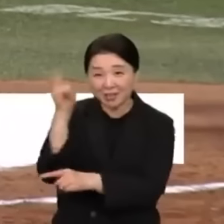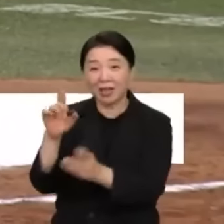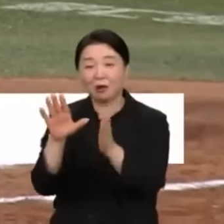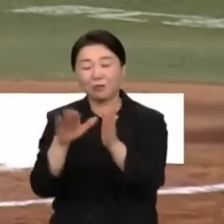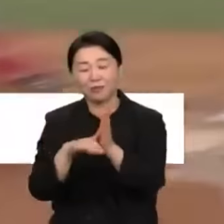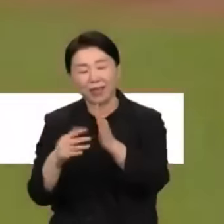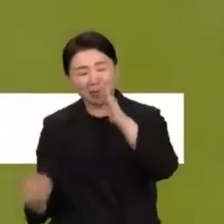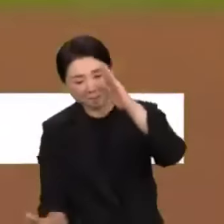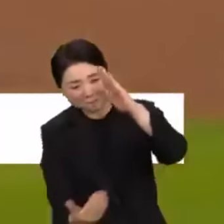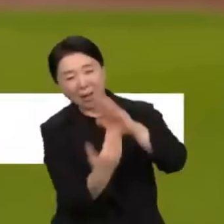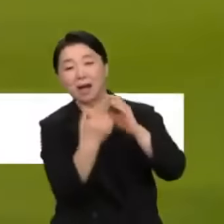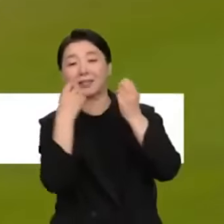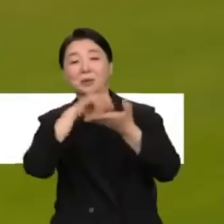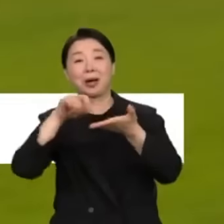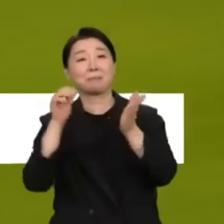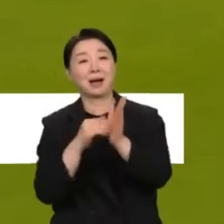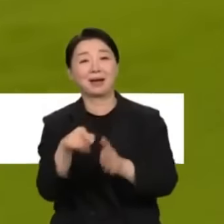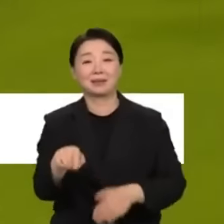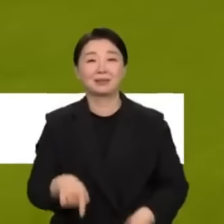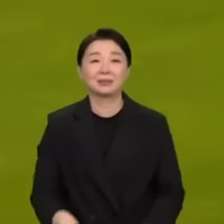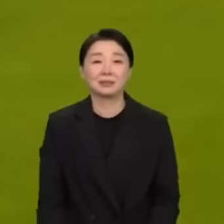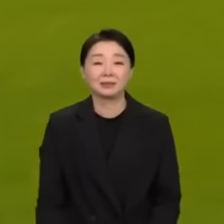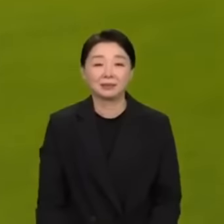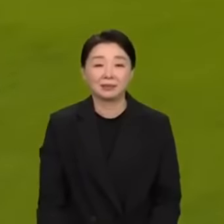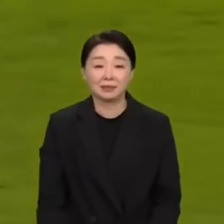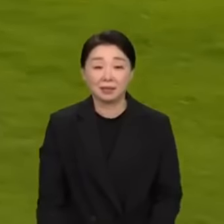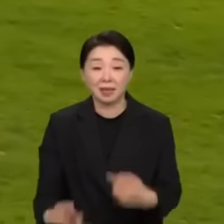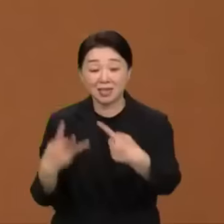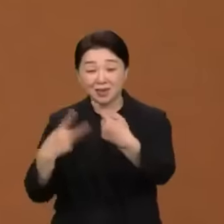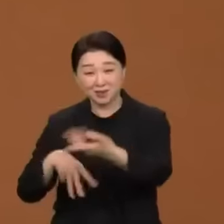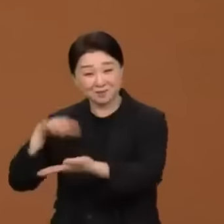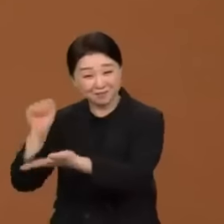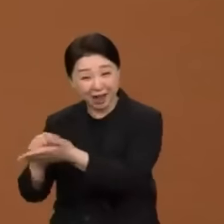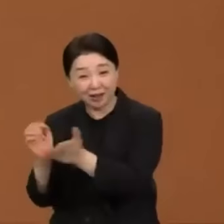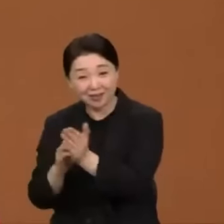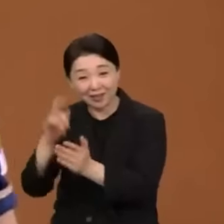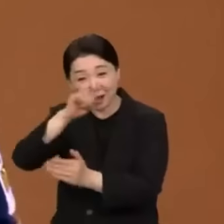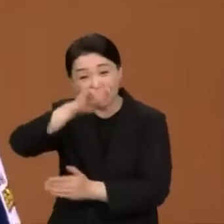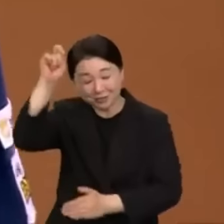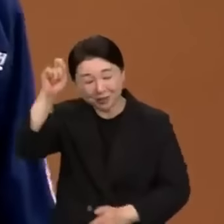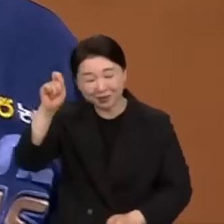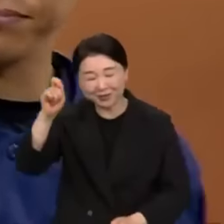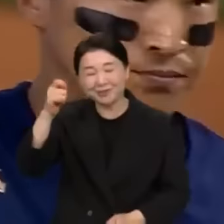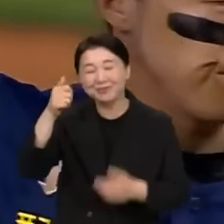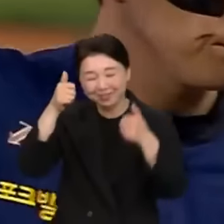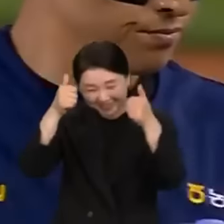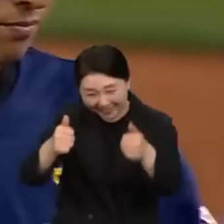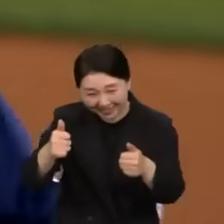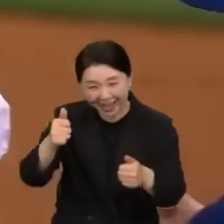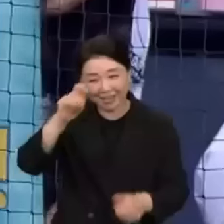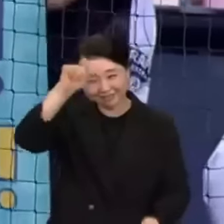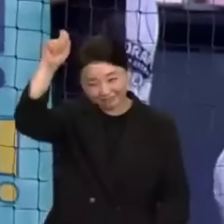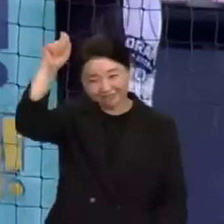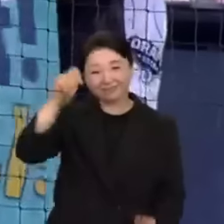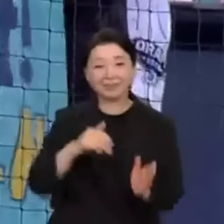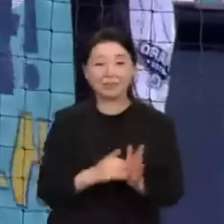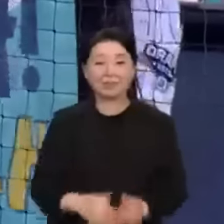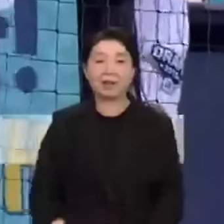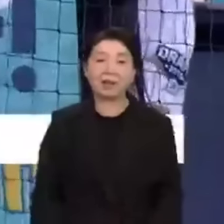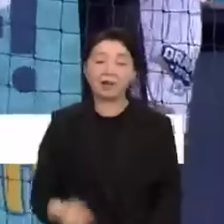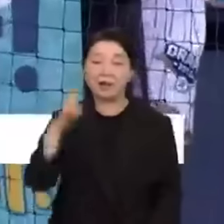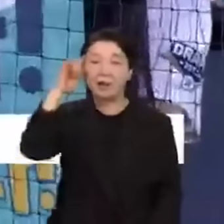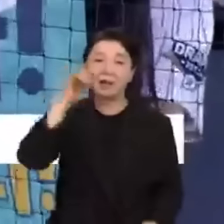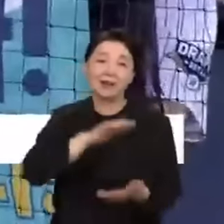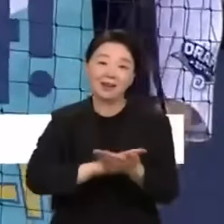안타 새 역사가 쓰인 순간입니다. 1루로 밟은 손아섭은 헬멧을 벗고 팬들에게 인사를 건넸습니다.